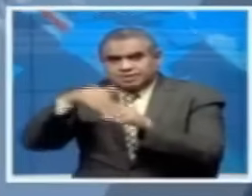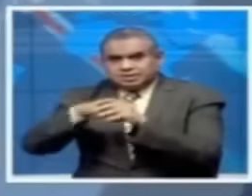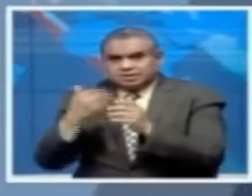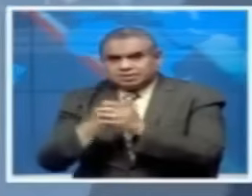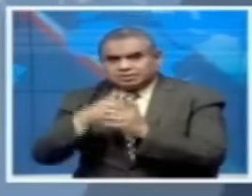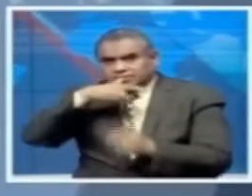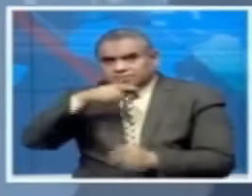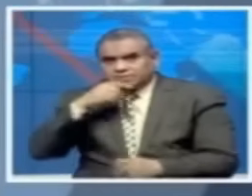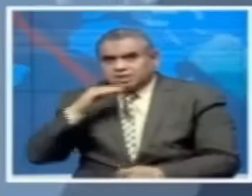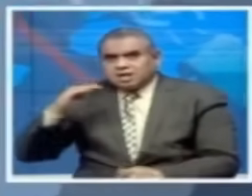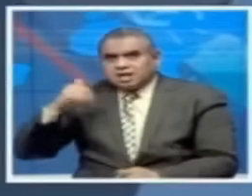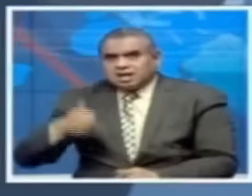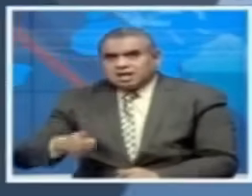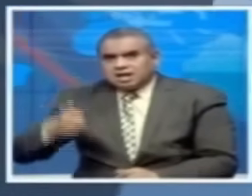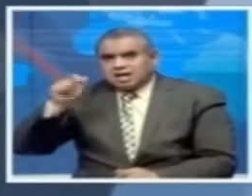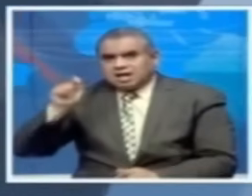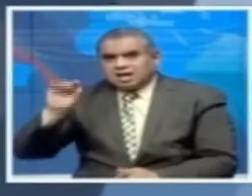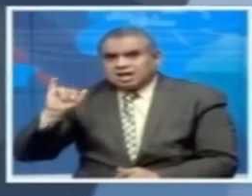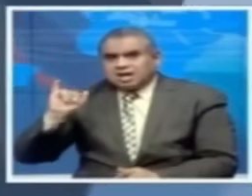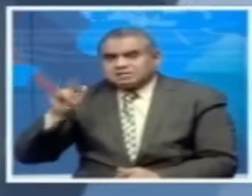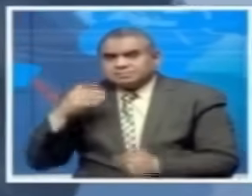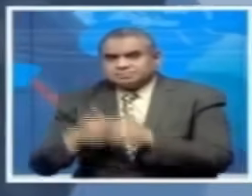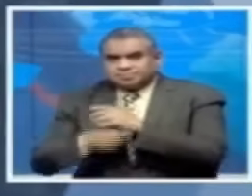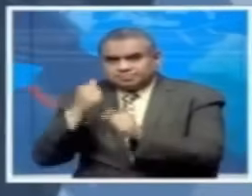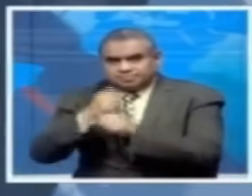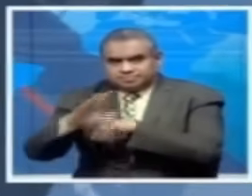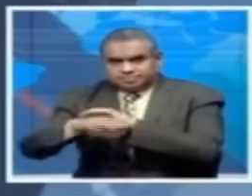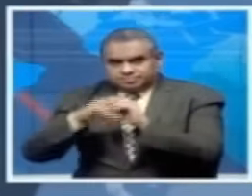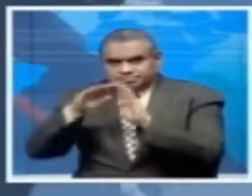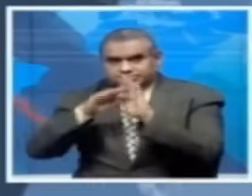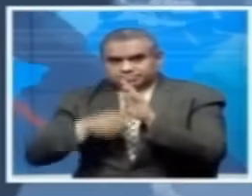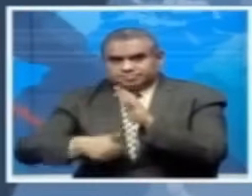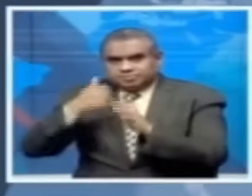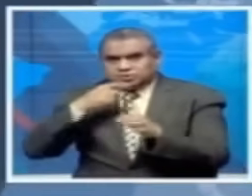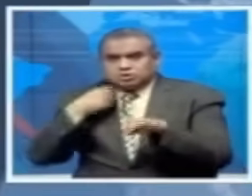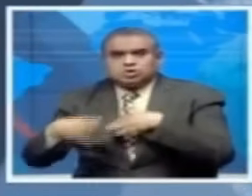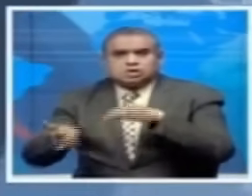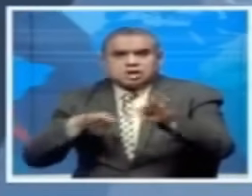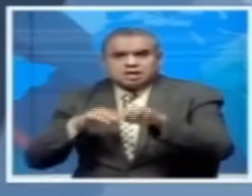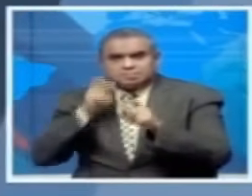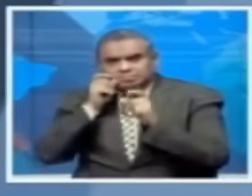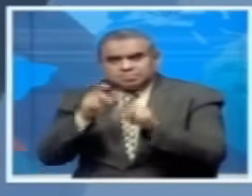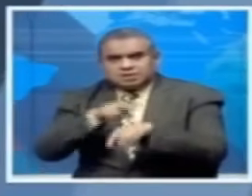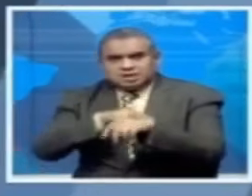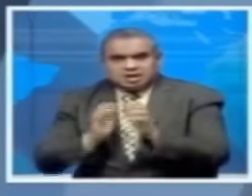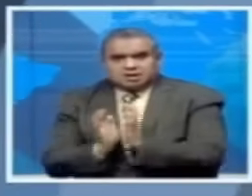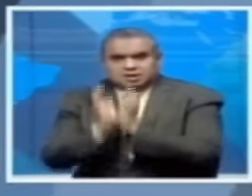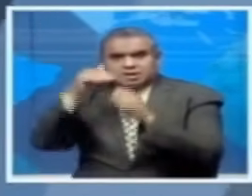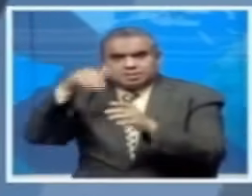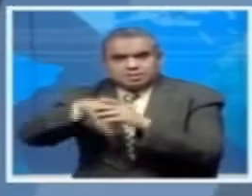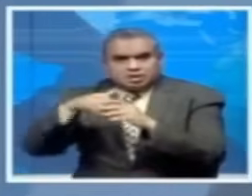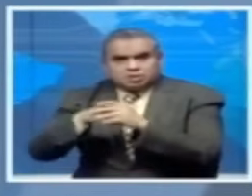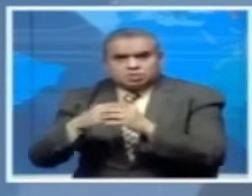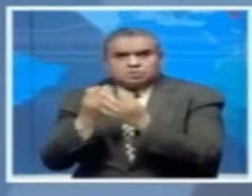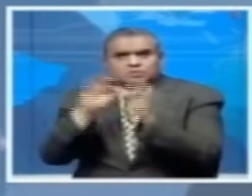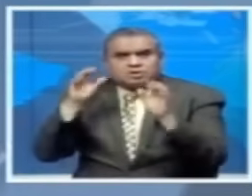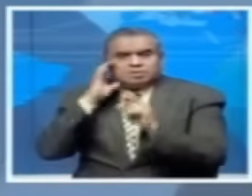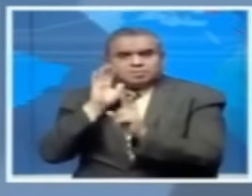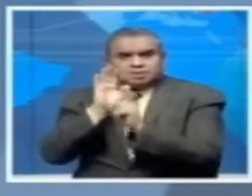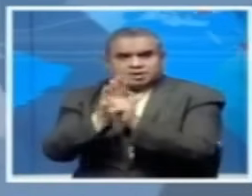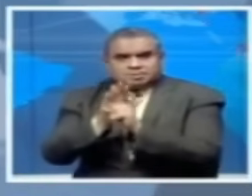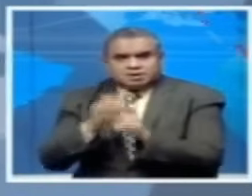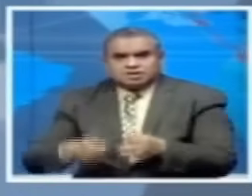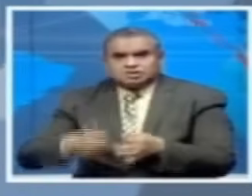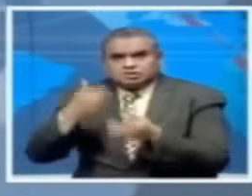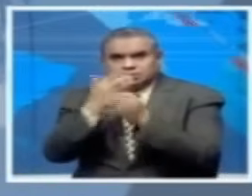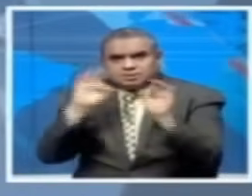حيث أشار حازم عمر إلى ضرورة وضع استراتيجية شاملة للحماية الاجتماعية والتأمينات وتوفير برامج